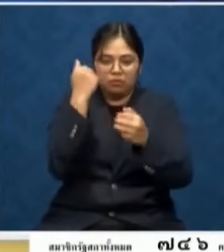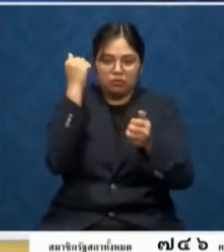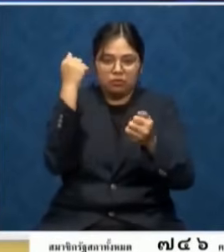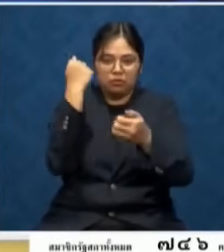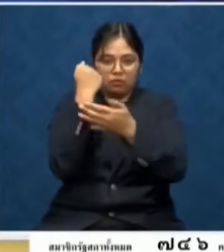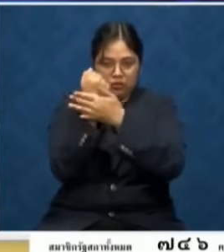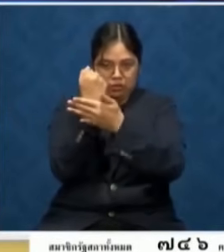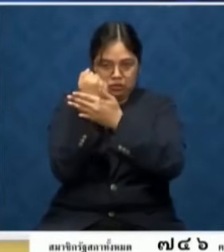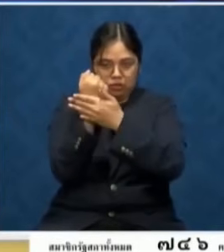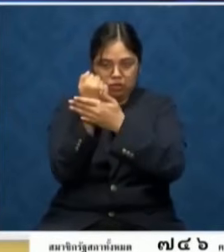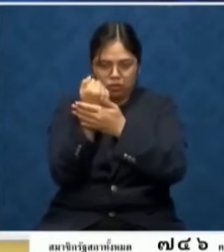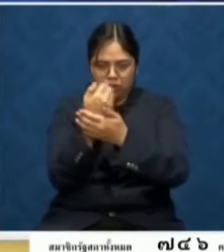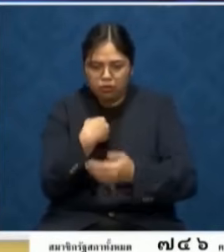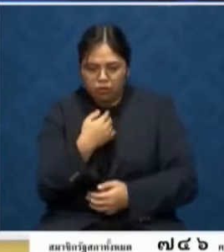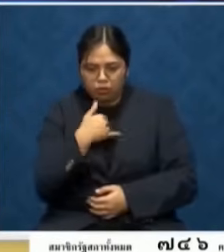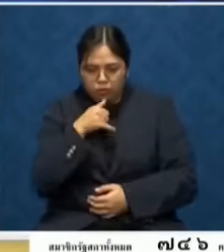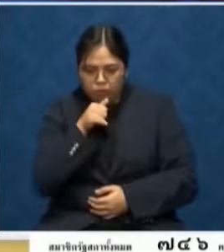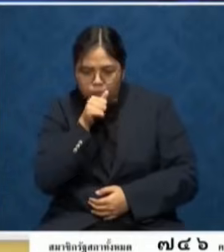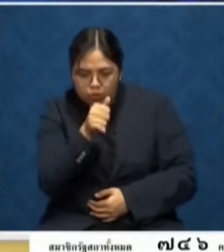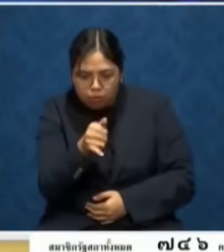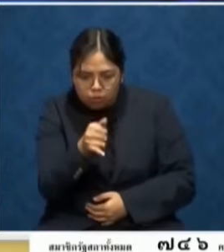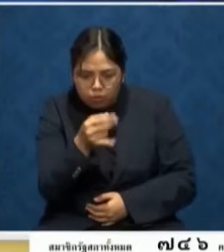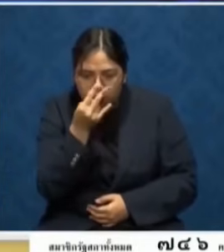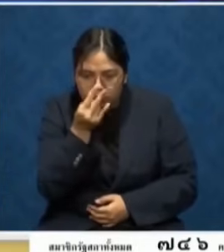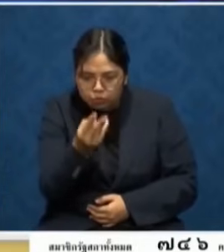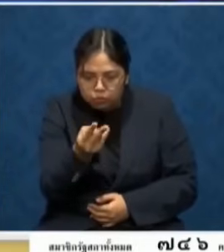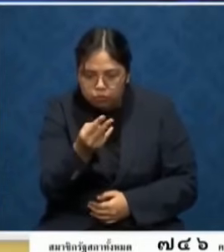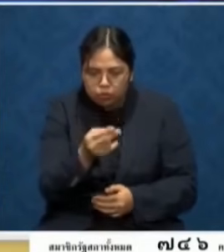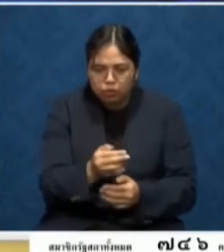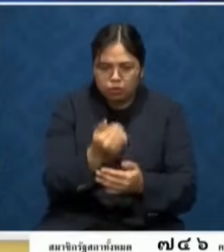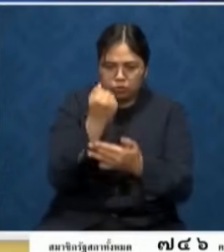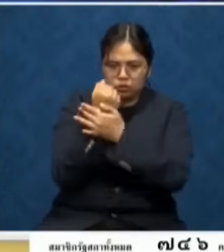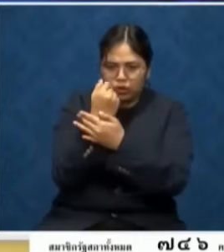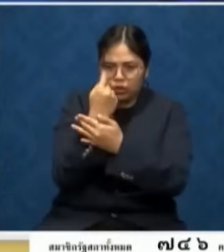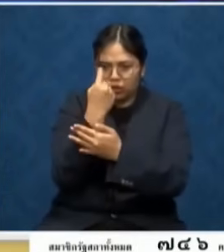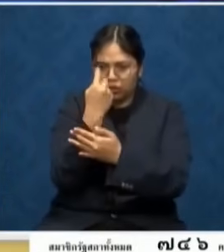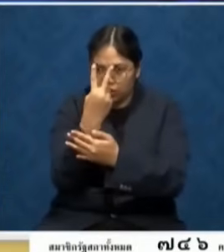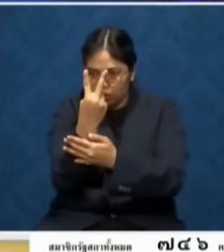สองคนก็เลยไปดูในซอยซอยสอง